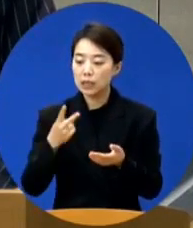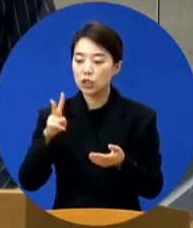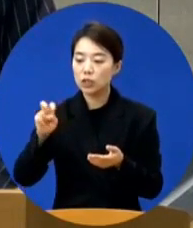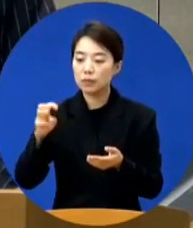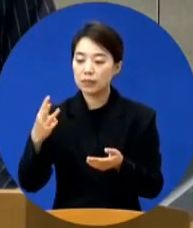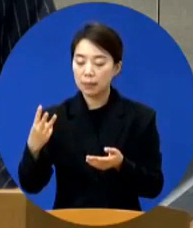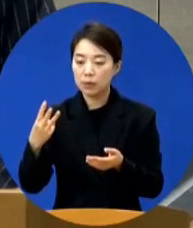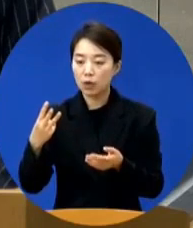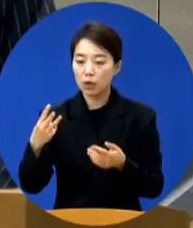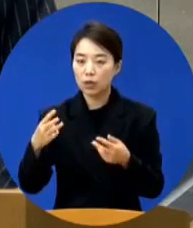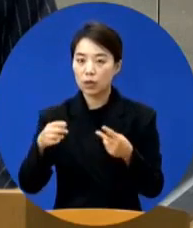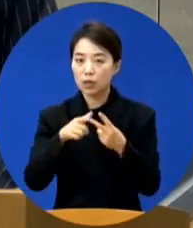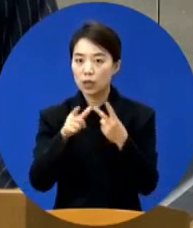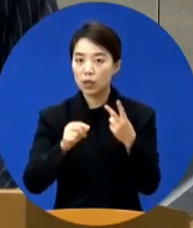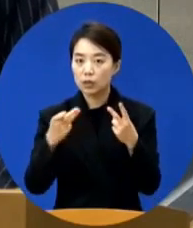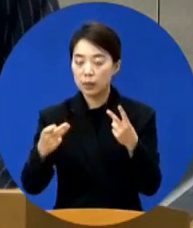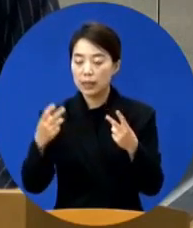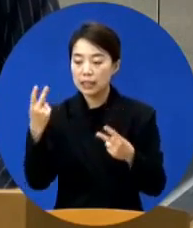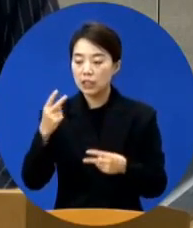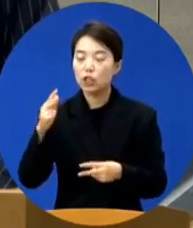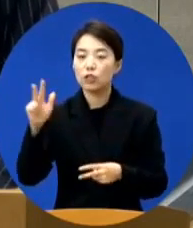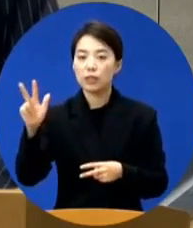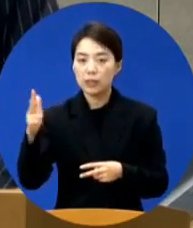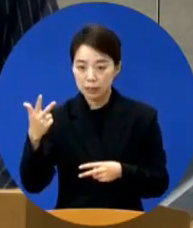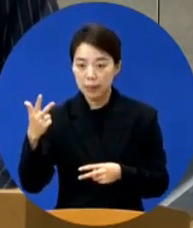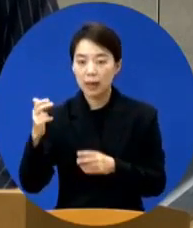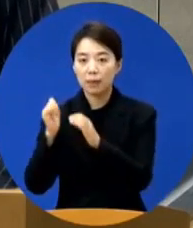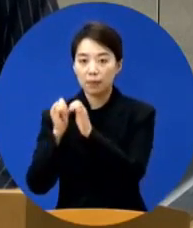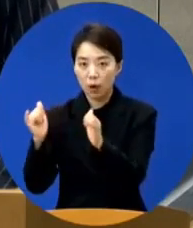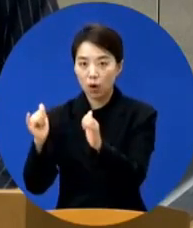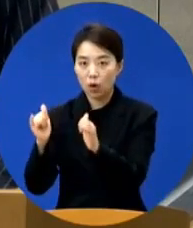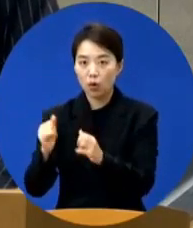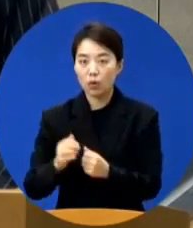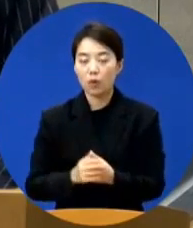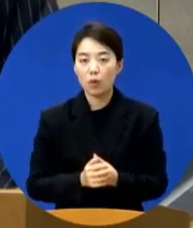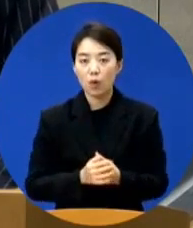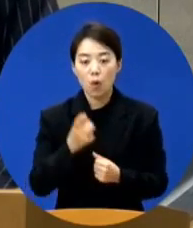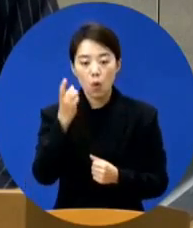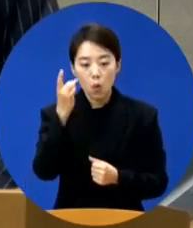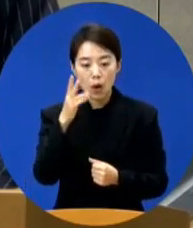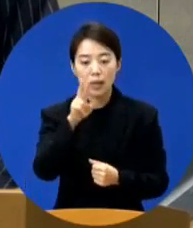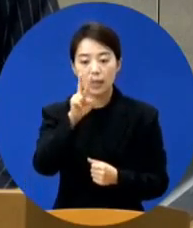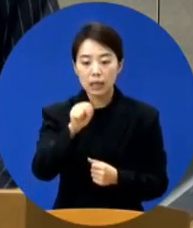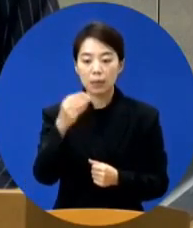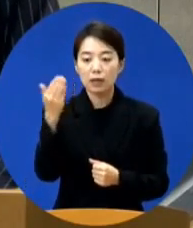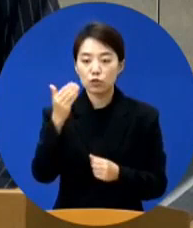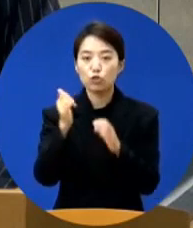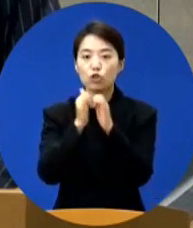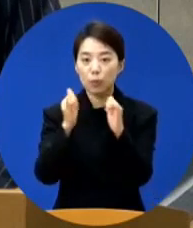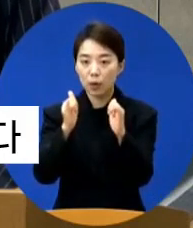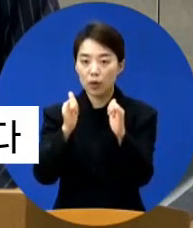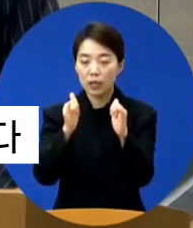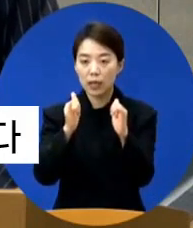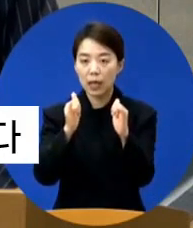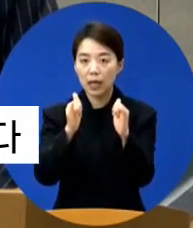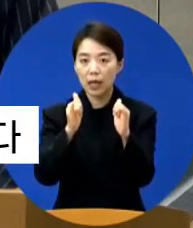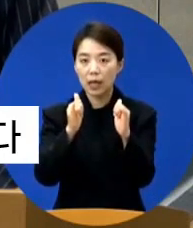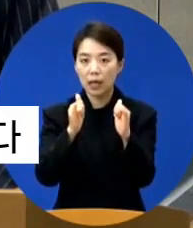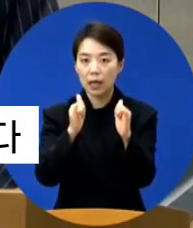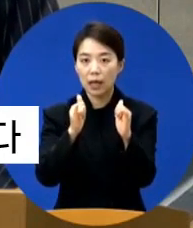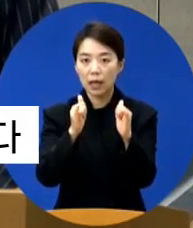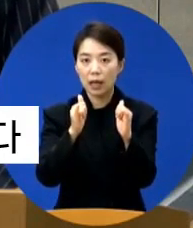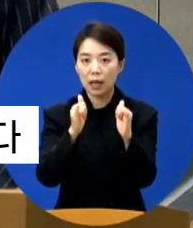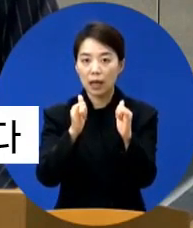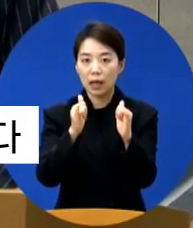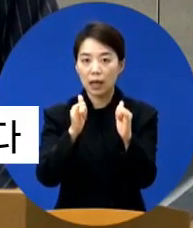1월 3일 날 2,700명. 그러니까 원래는 2만 9천 명이었어야 되는데 그 우리가